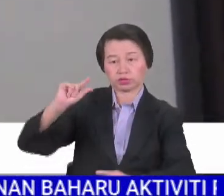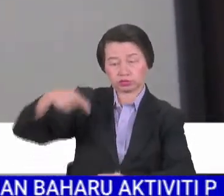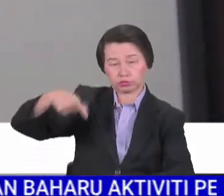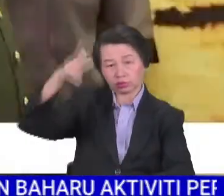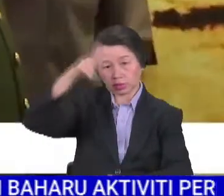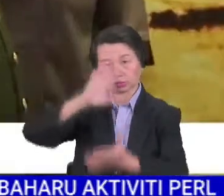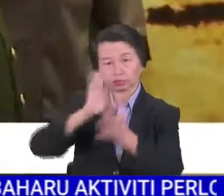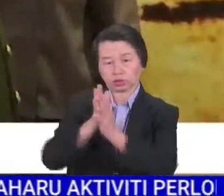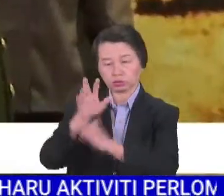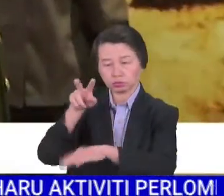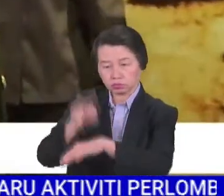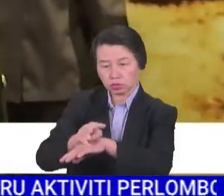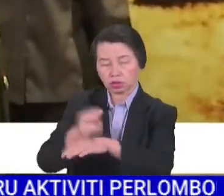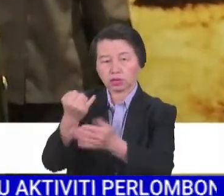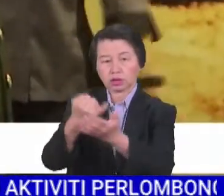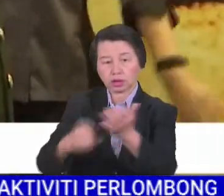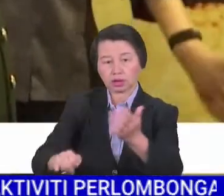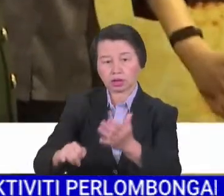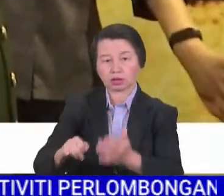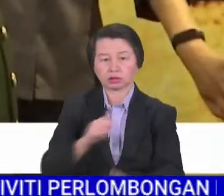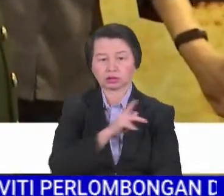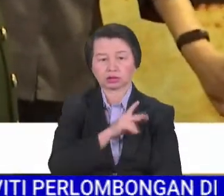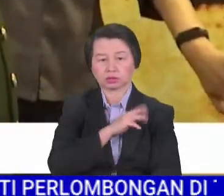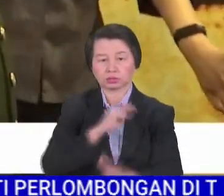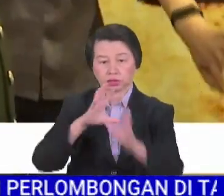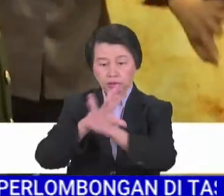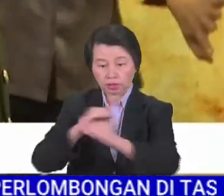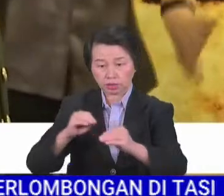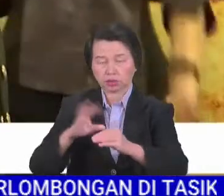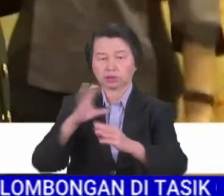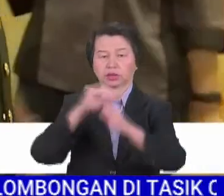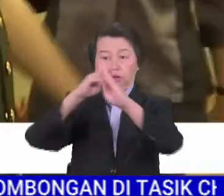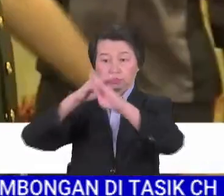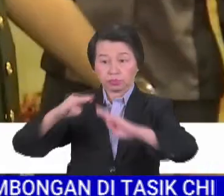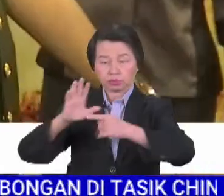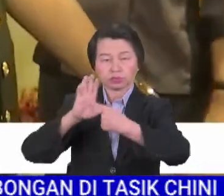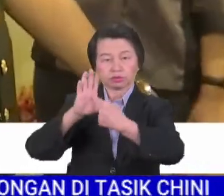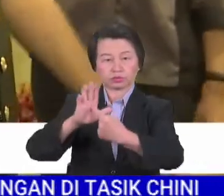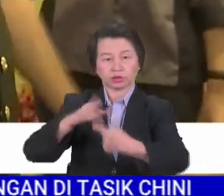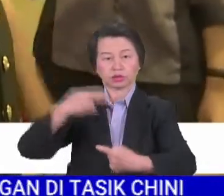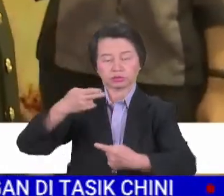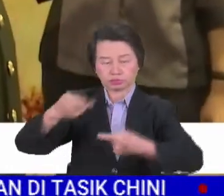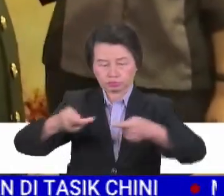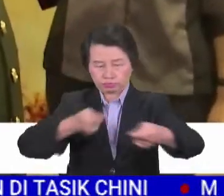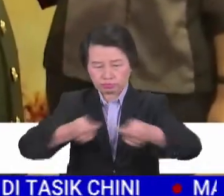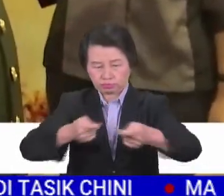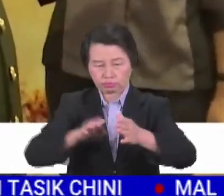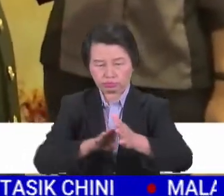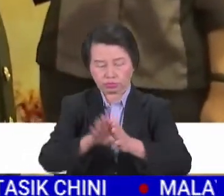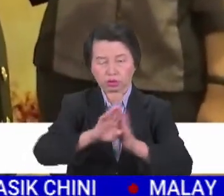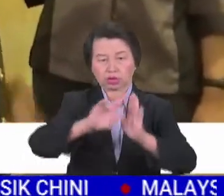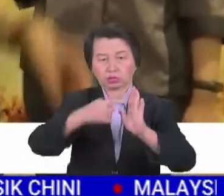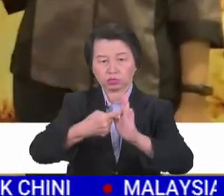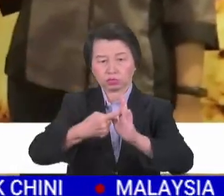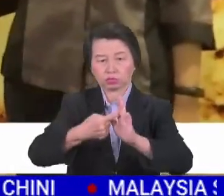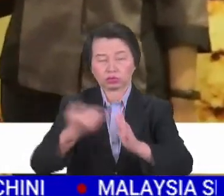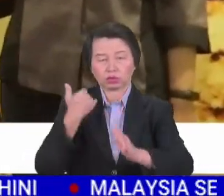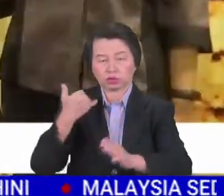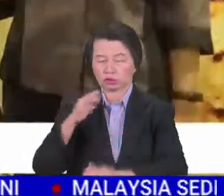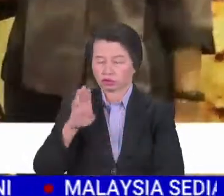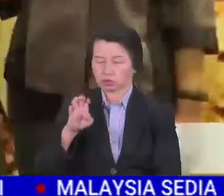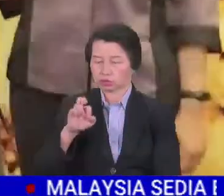dan telah menjadi saksi kepada kelahiran Premier Sarawak itu. Galeri muzium tersebut memaparkan sejarah pentadbiran dan pembangunan bermula dari era